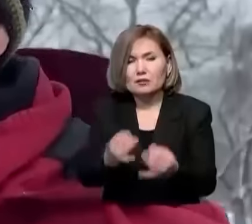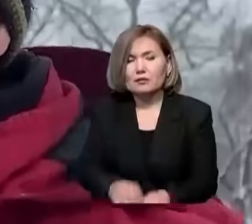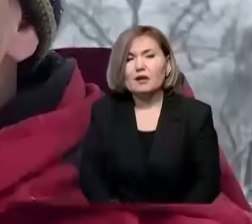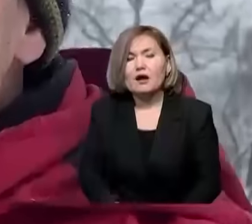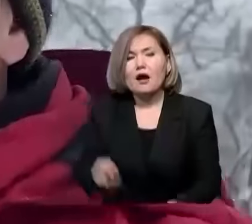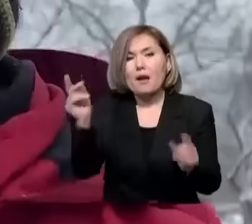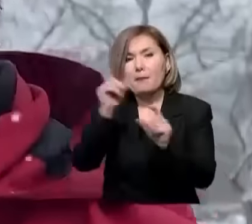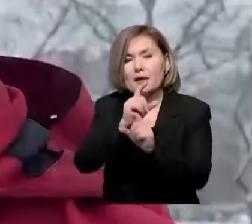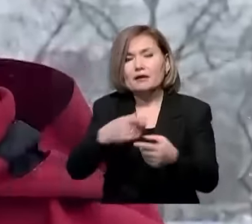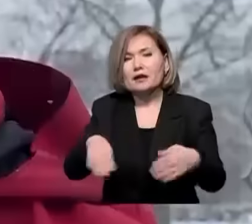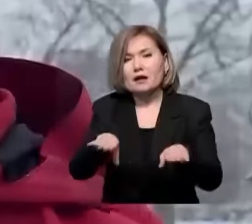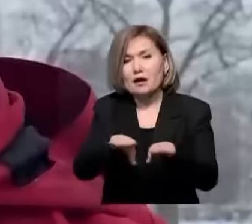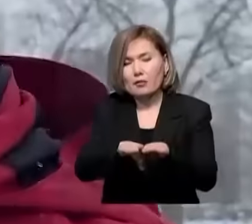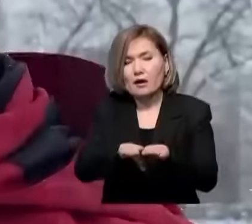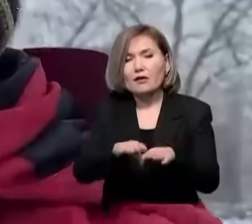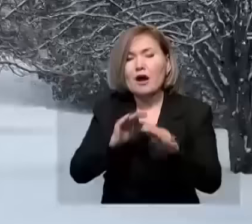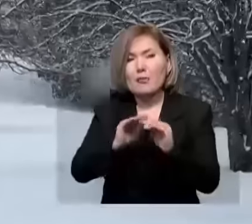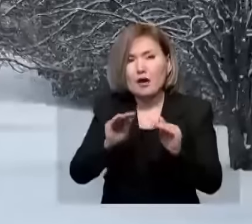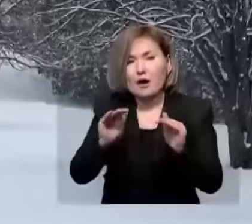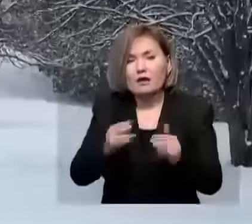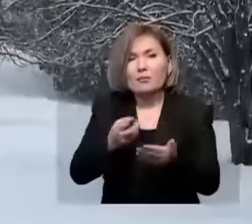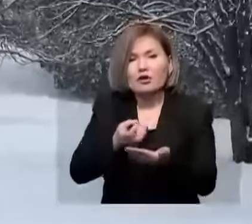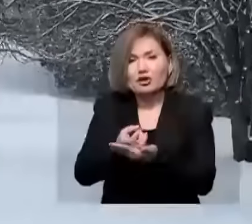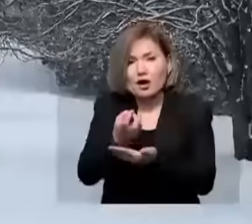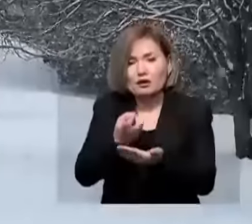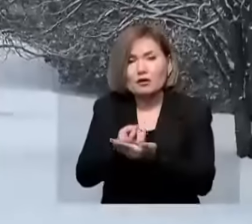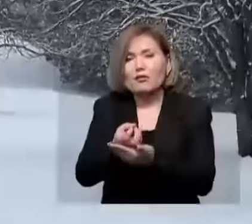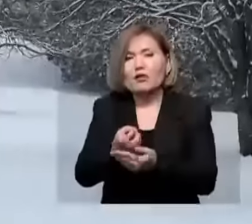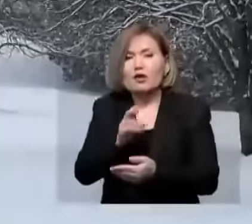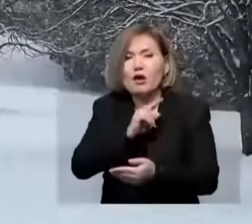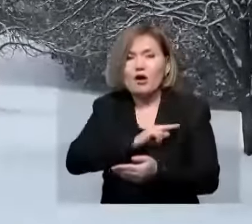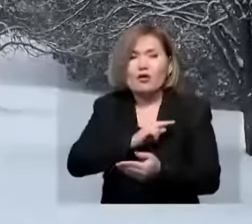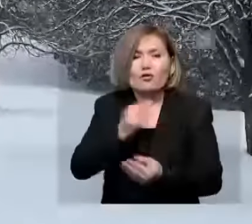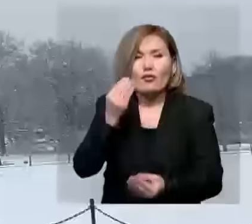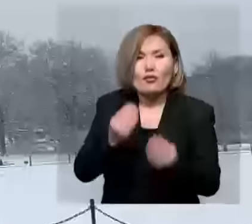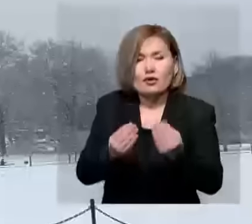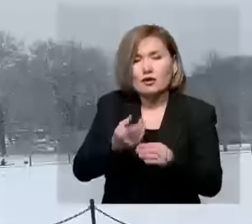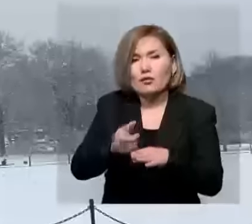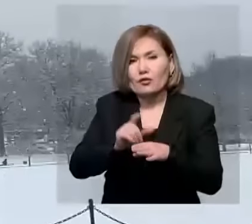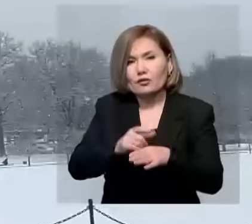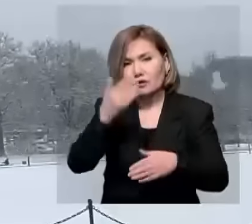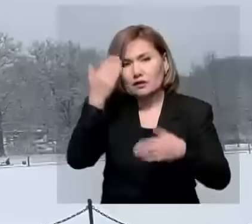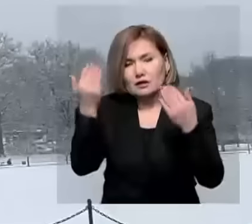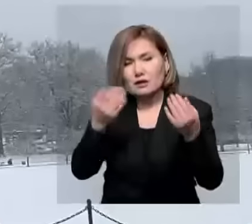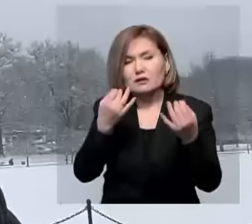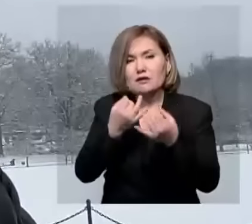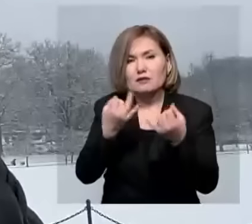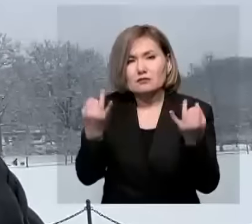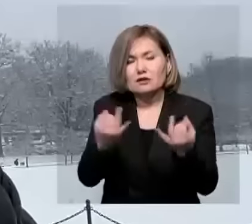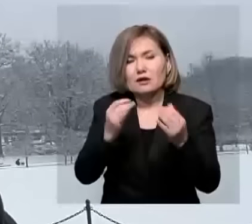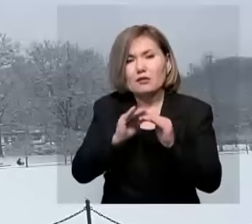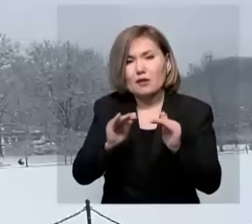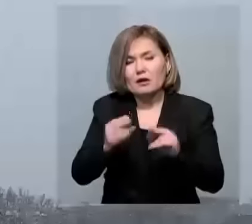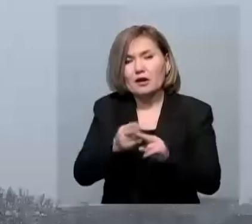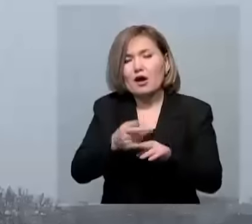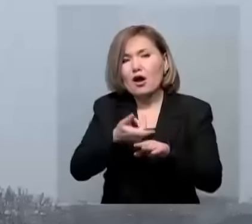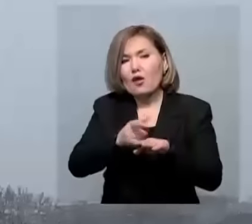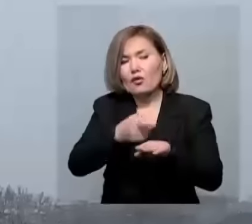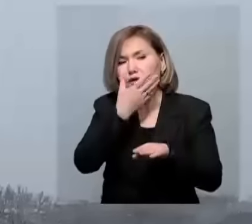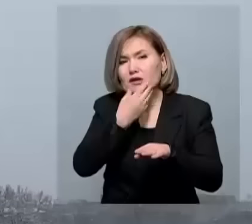Мектептер жабық. Балалар Капитолийдің түбінде шанамен сырғанап, уақыттарын көңілді өткізіп жатыр. Қар әрине әдемі, бірақ